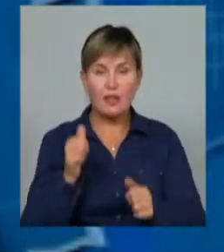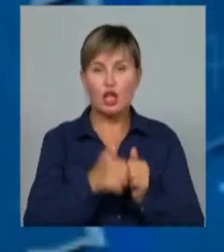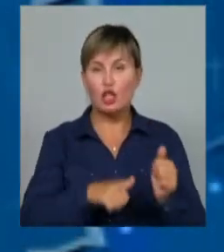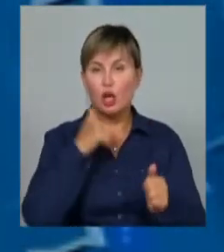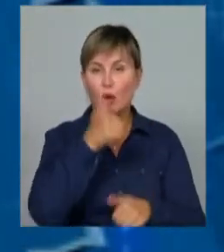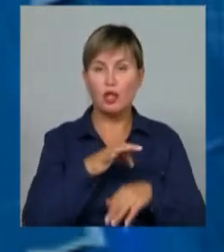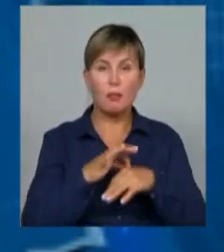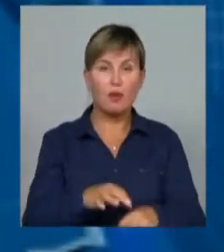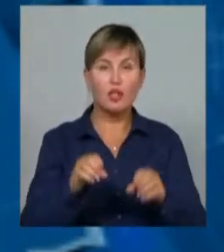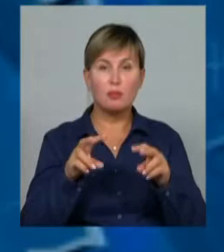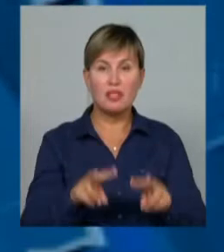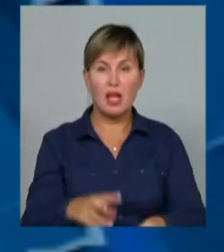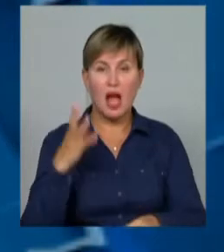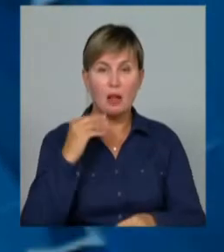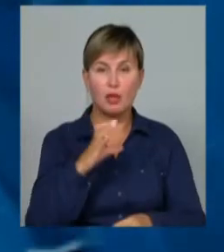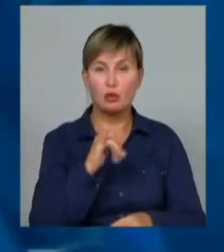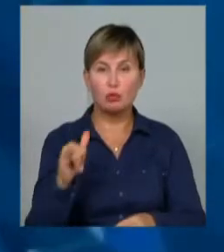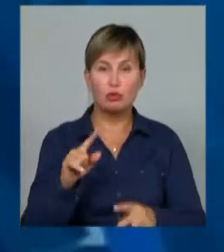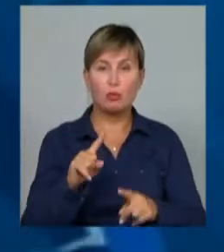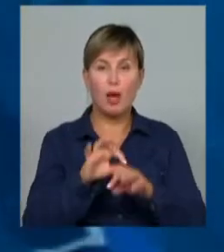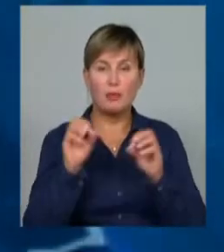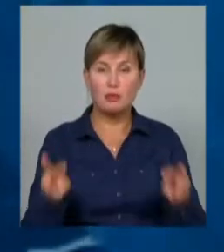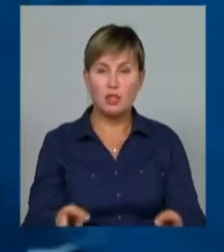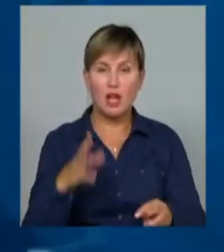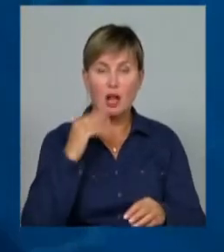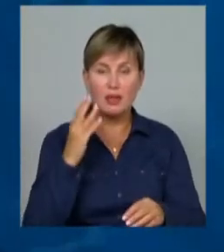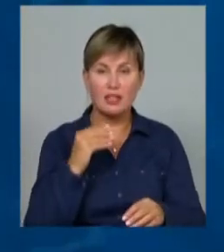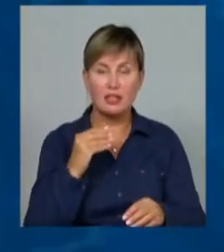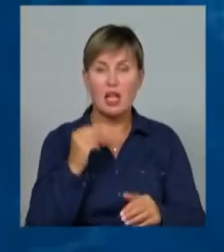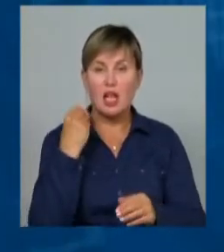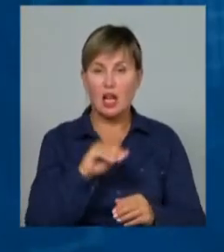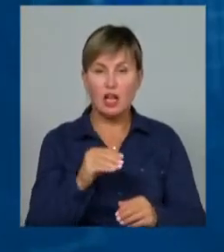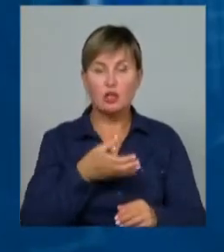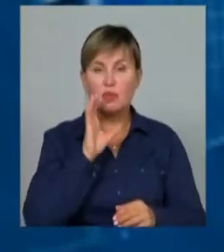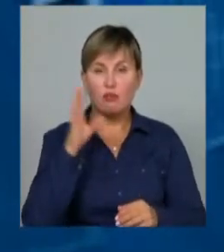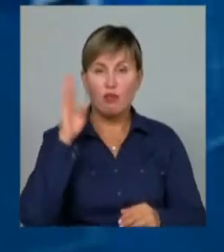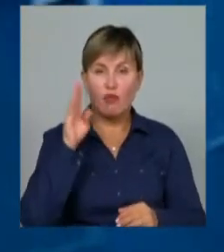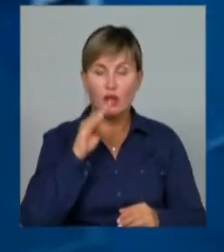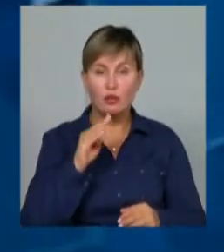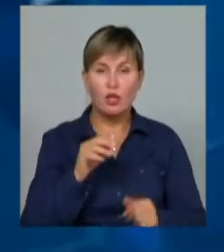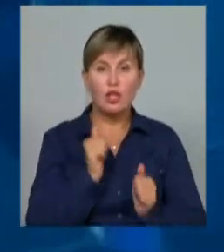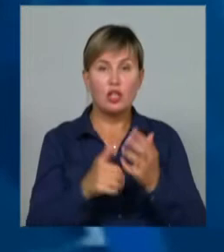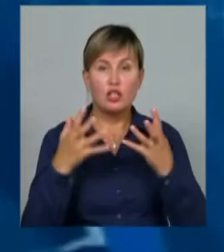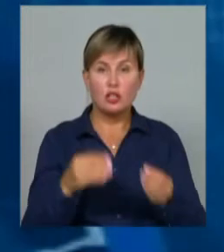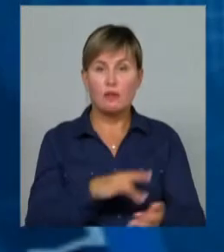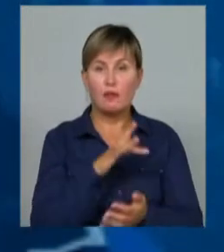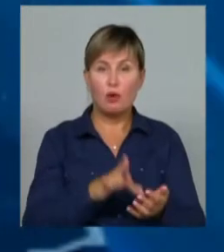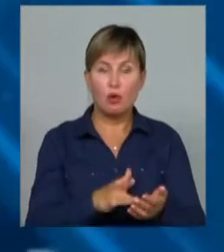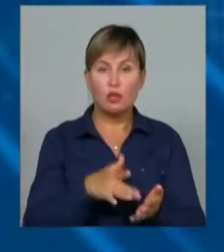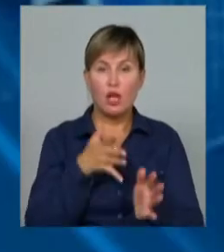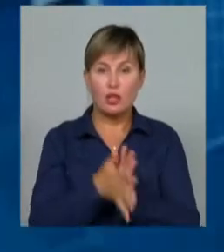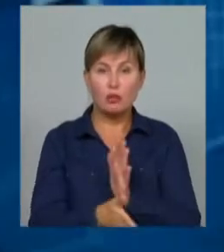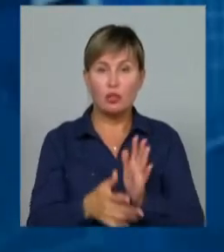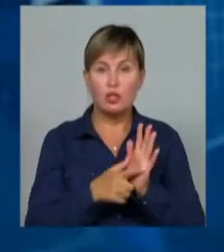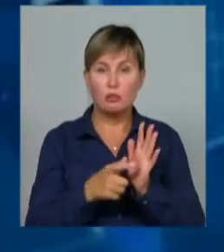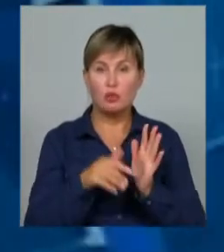ежегодно проводят специалисты Алматы-СУ, чтобы обеспечить алматинцев качественной питьевой водой. Ежедневно в городе расходуется более